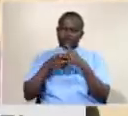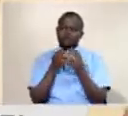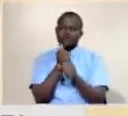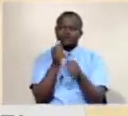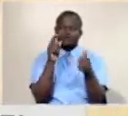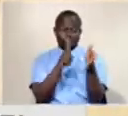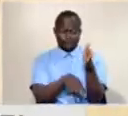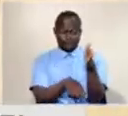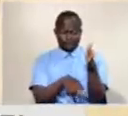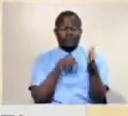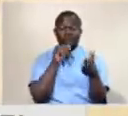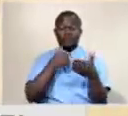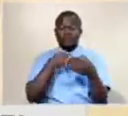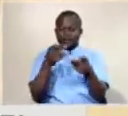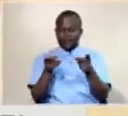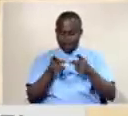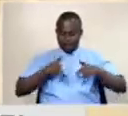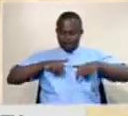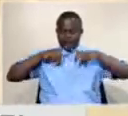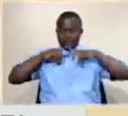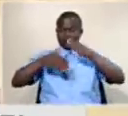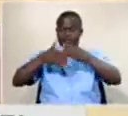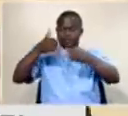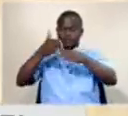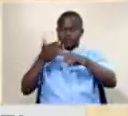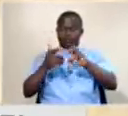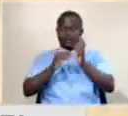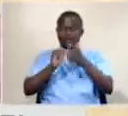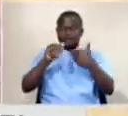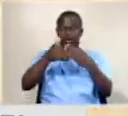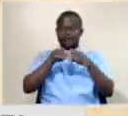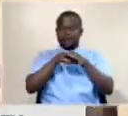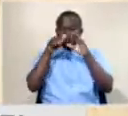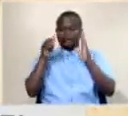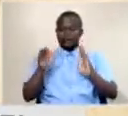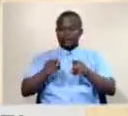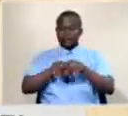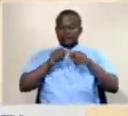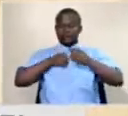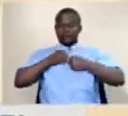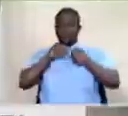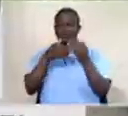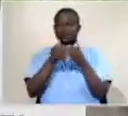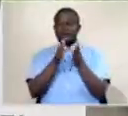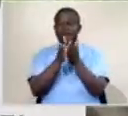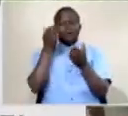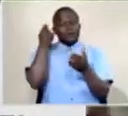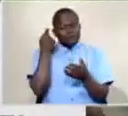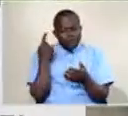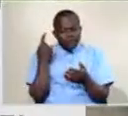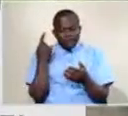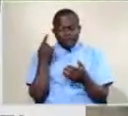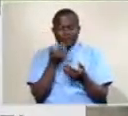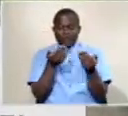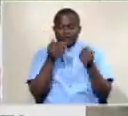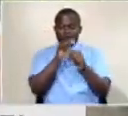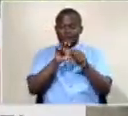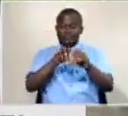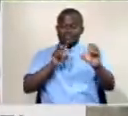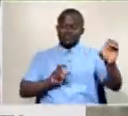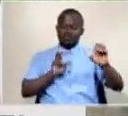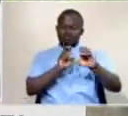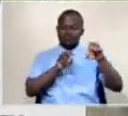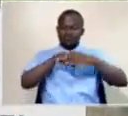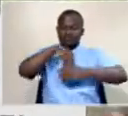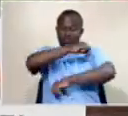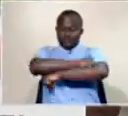mbere, udafite aho aba ni ukumwubakira, kandi abanyamuryango n'abanyarwanda muri rusange barabyumva. Hari abana benshi bataye amashuri ariko